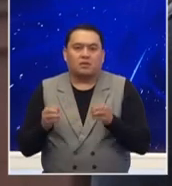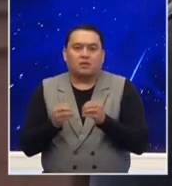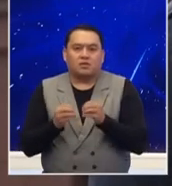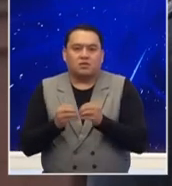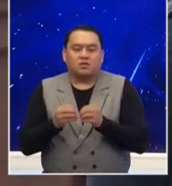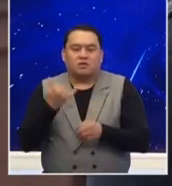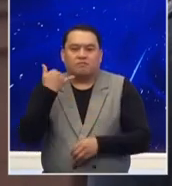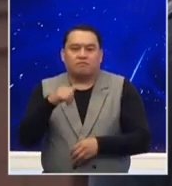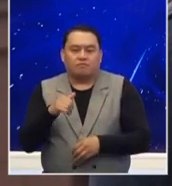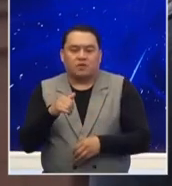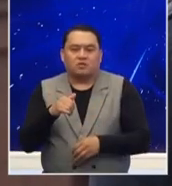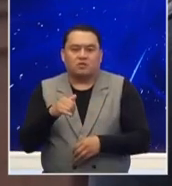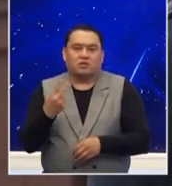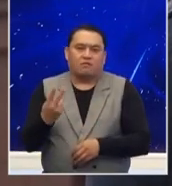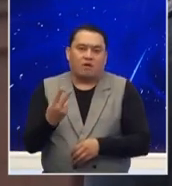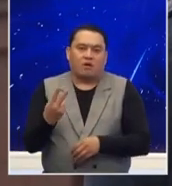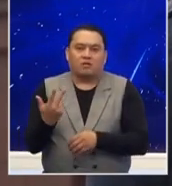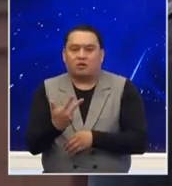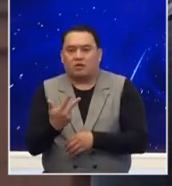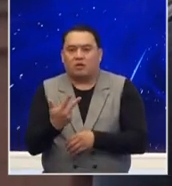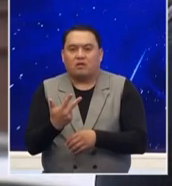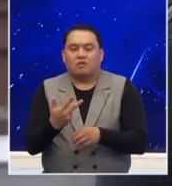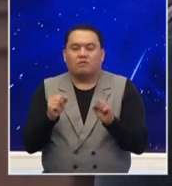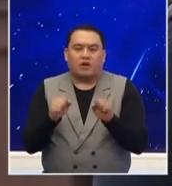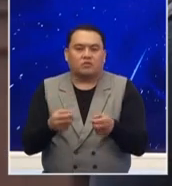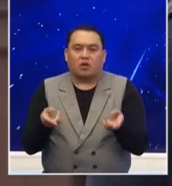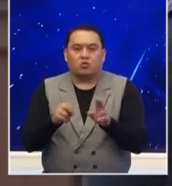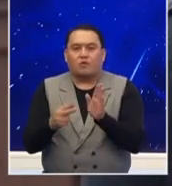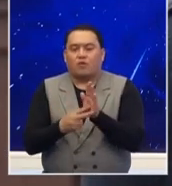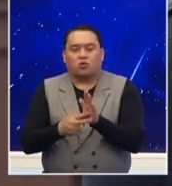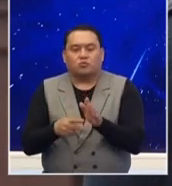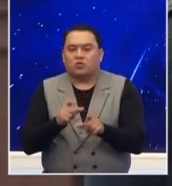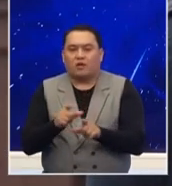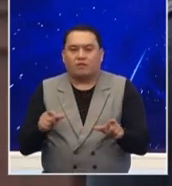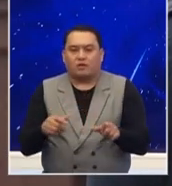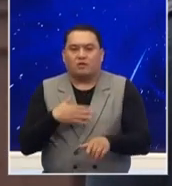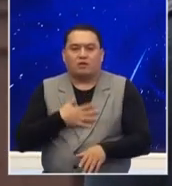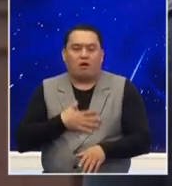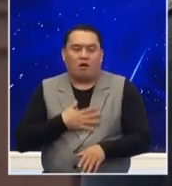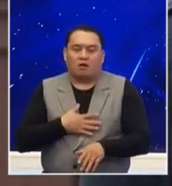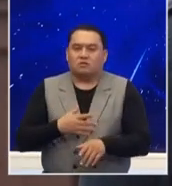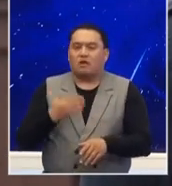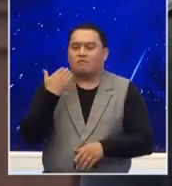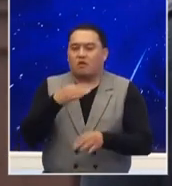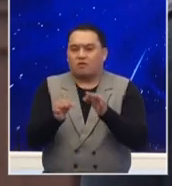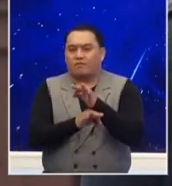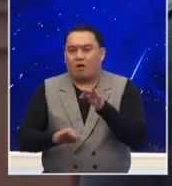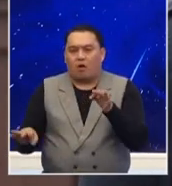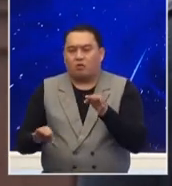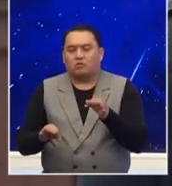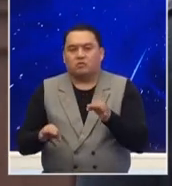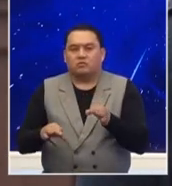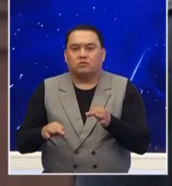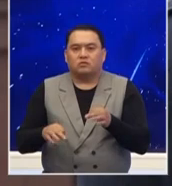мы можем подключить только 2 абонентов, 2 жильцов. Остальные 8 – это некачественный монтаж самих газопроводов, либо котлы не